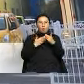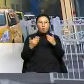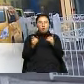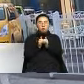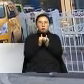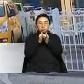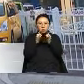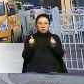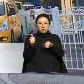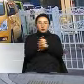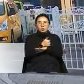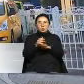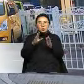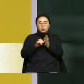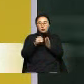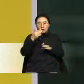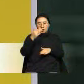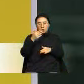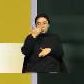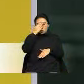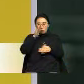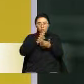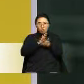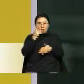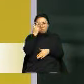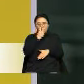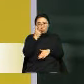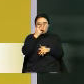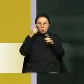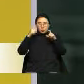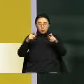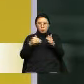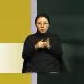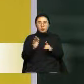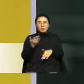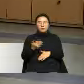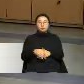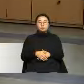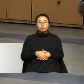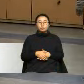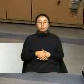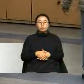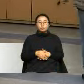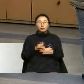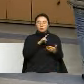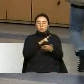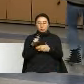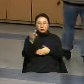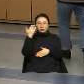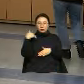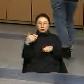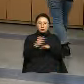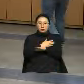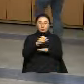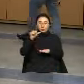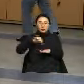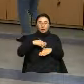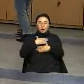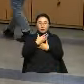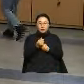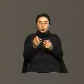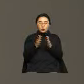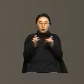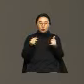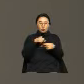대해서는 출근시 발열 체크 를 먼저 하도록 긴급 공지했다 고 밝혔습니다 가평군은 지난달부터 재난안전 대책본부